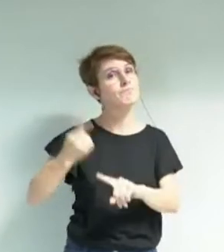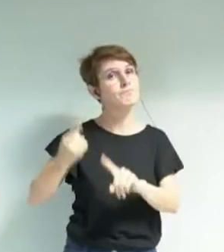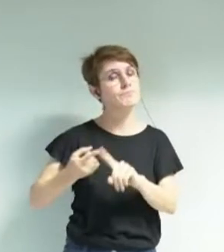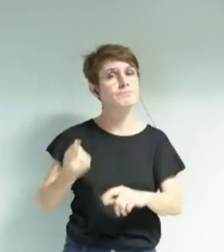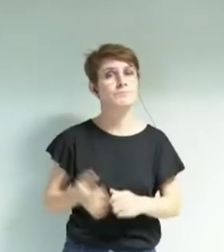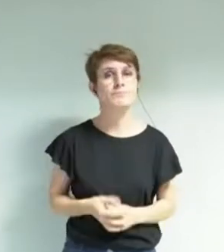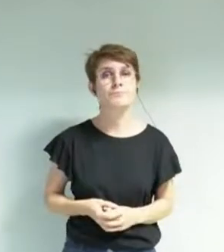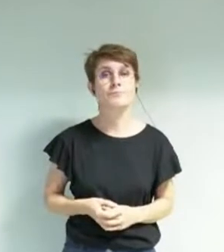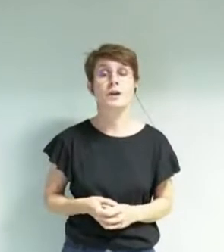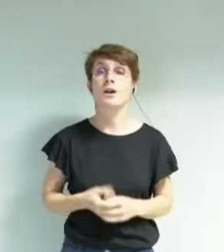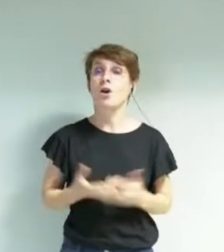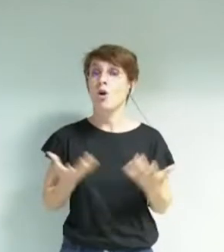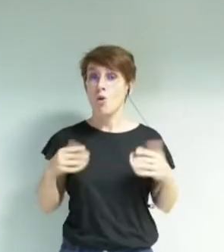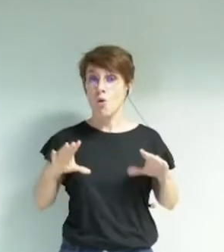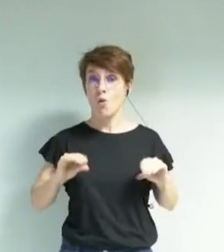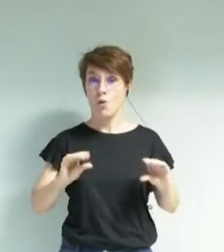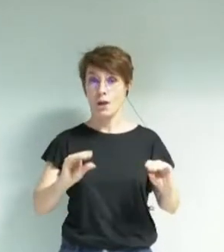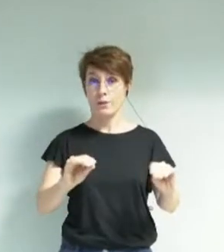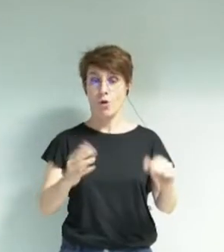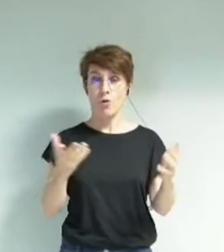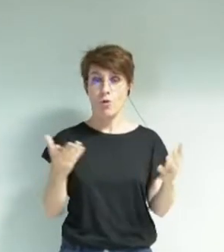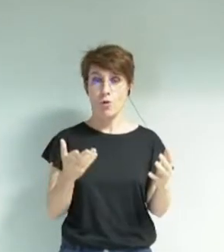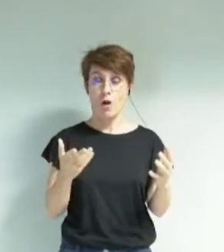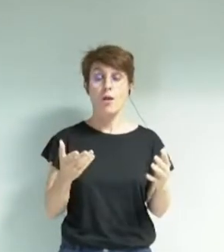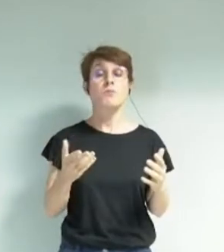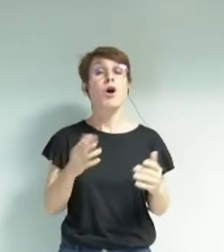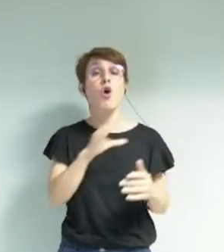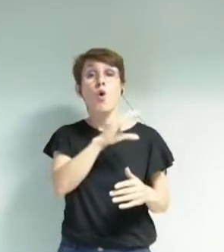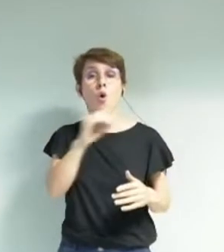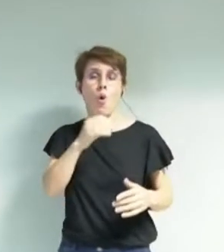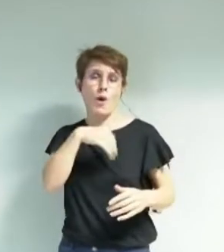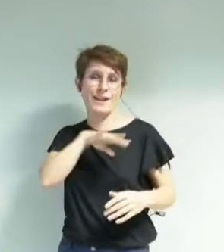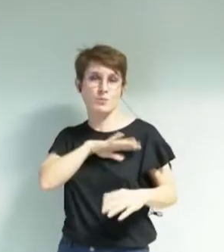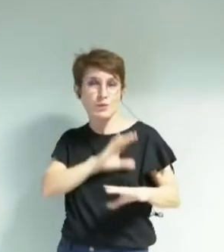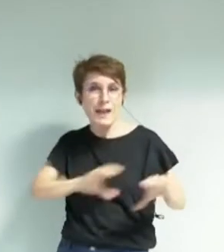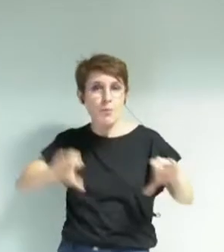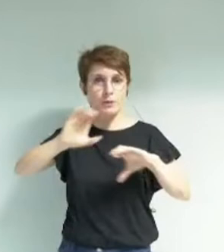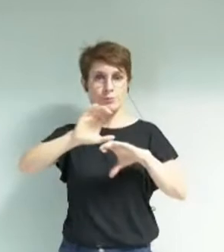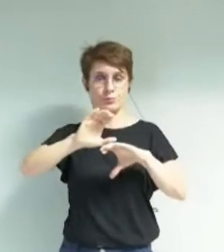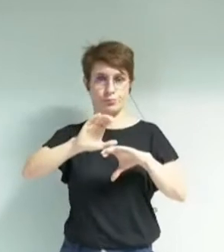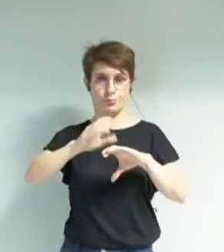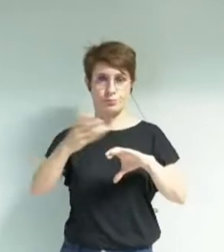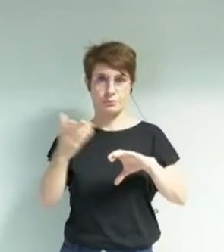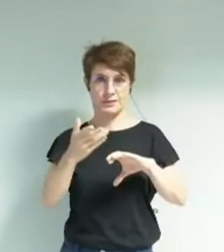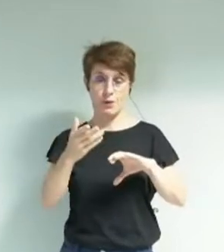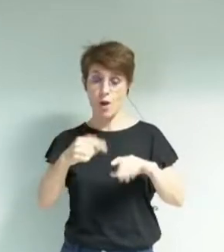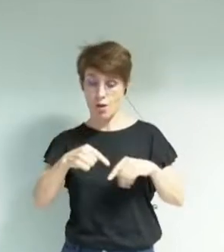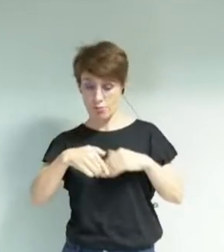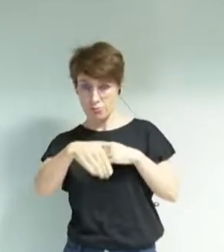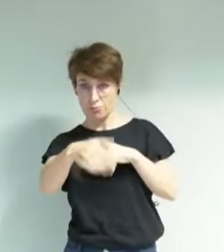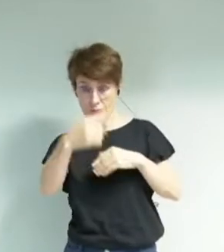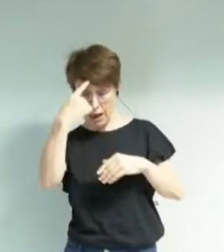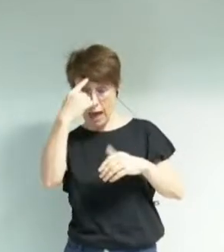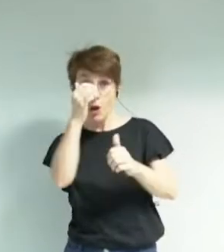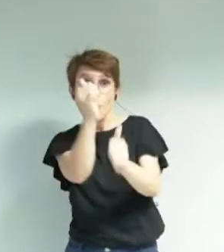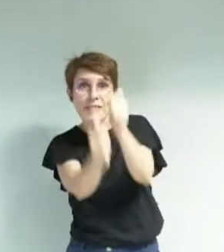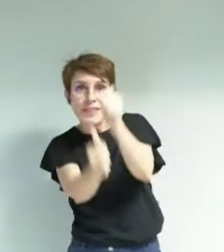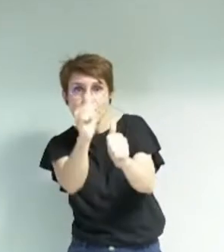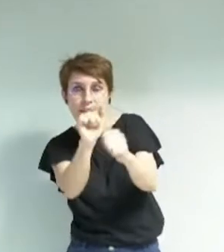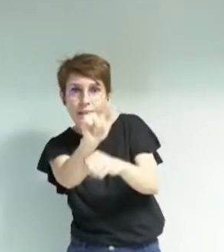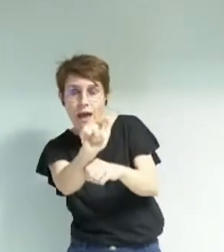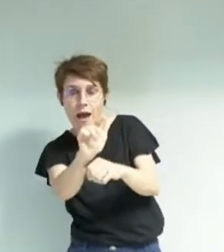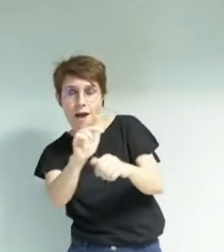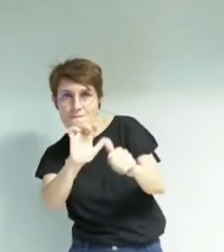Concrètement, cette co-responsabilité signifie que face aux défis que nous avons à relever, acteurs